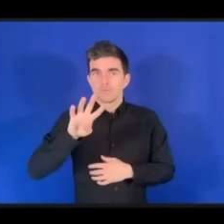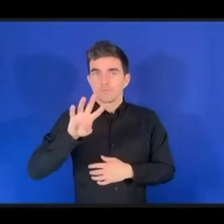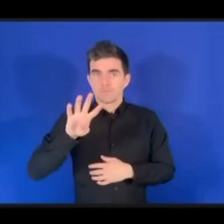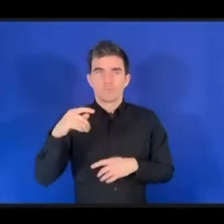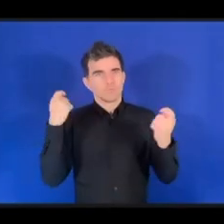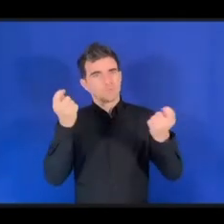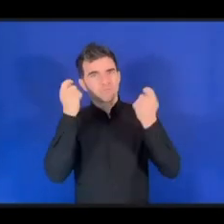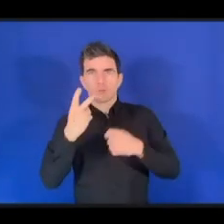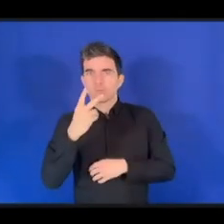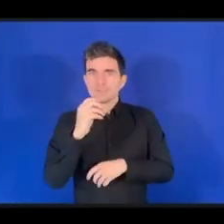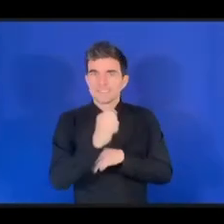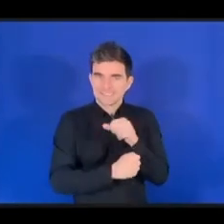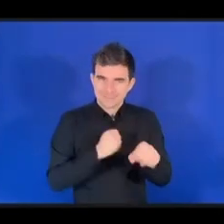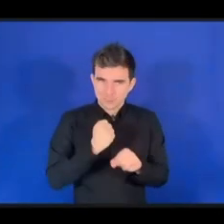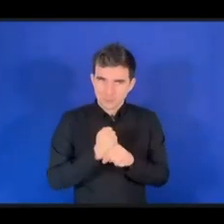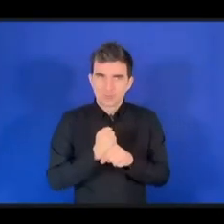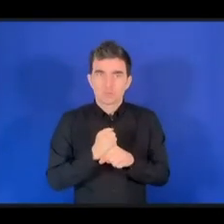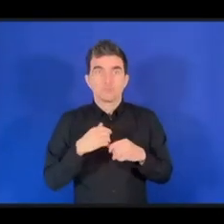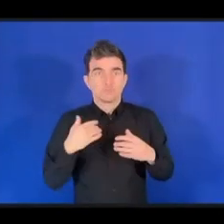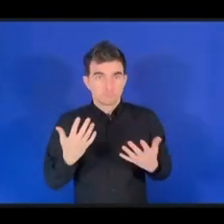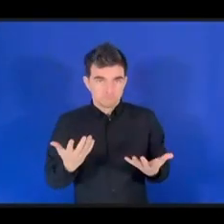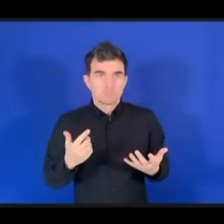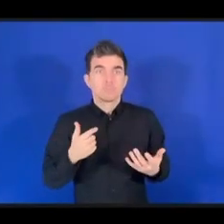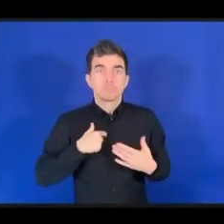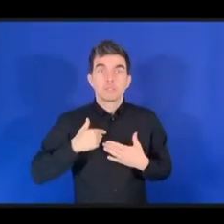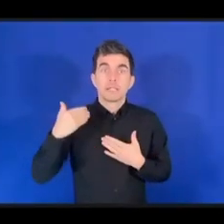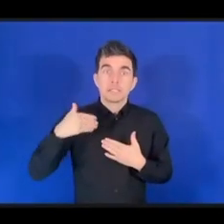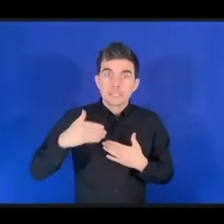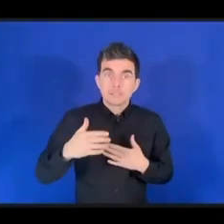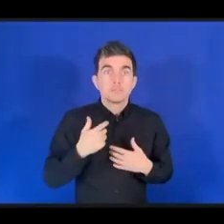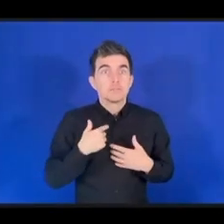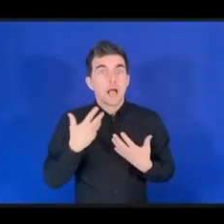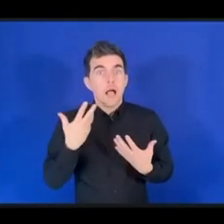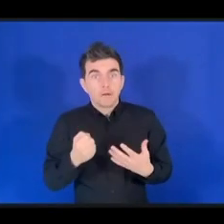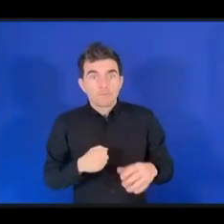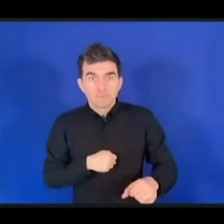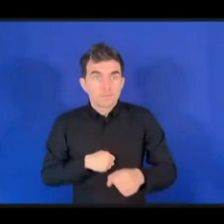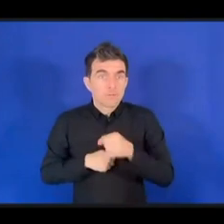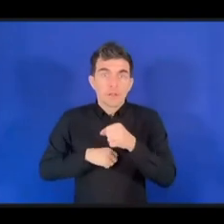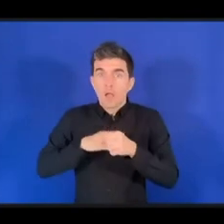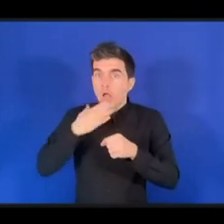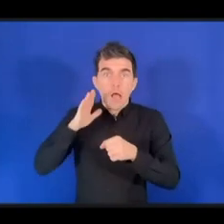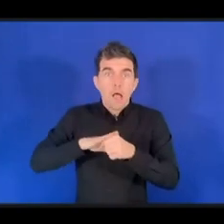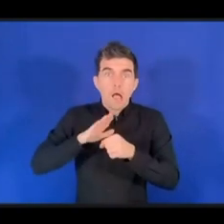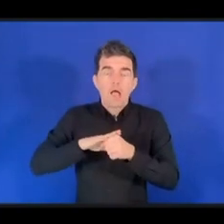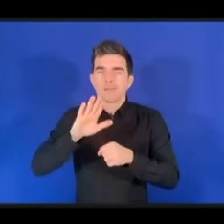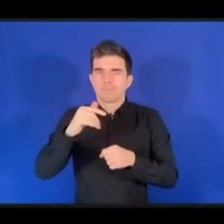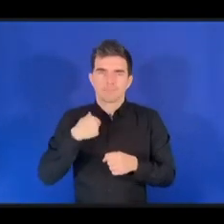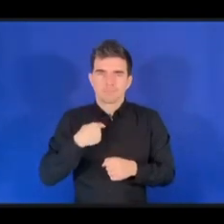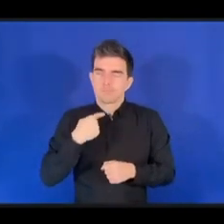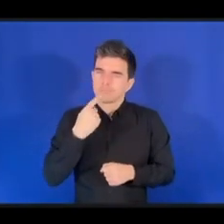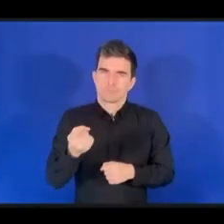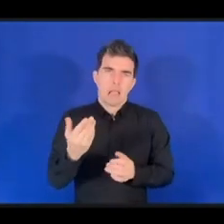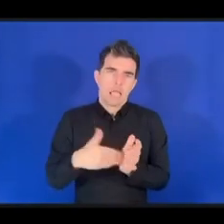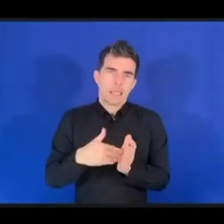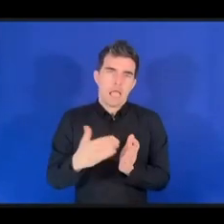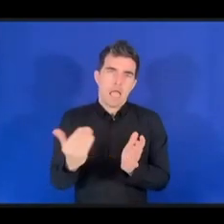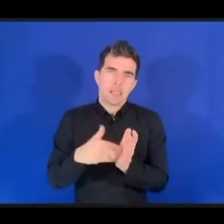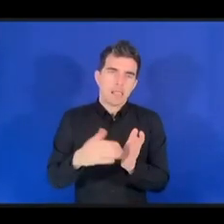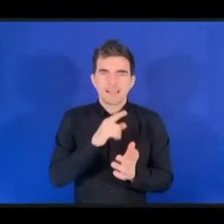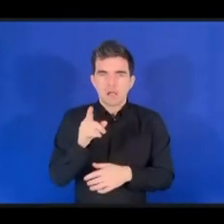بالفخر ازاء هذه الحقيقه ان اي جي اف